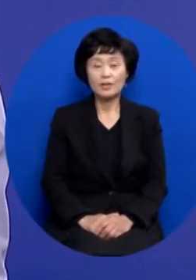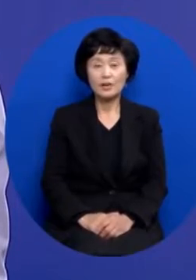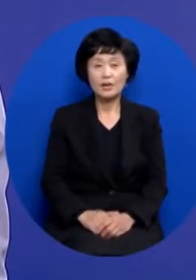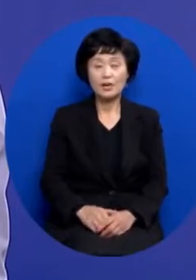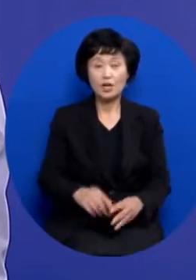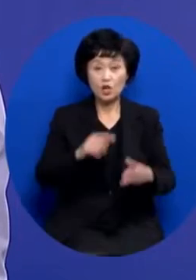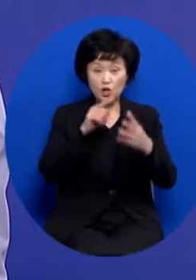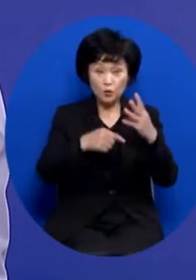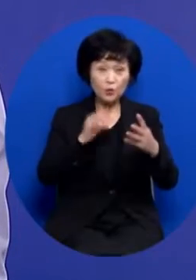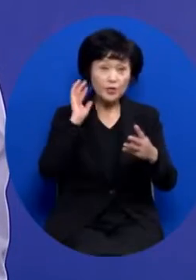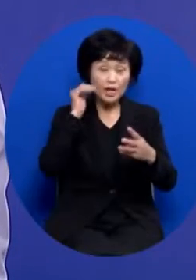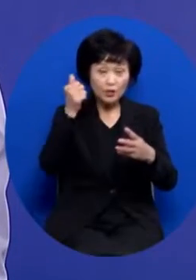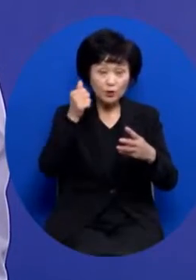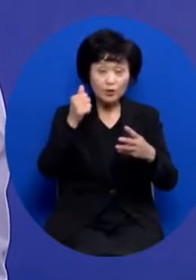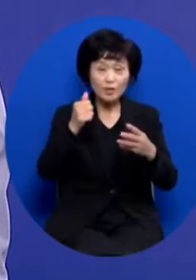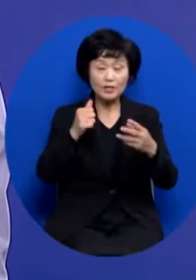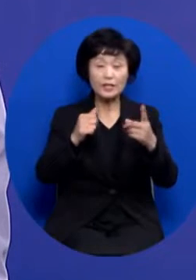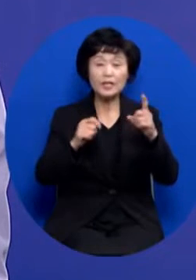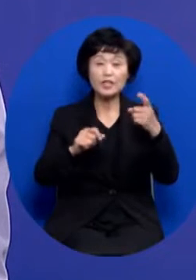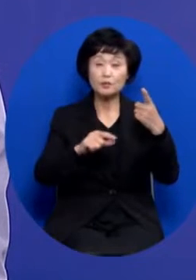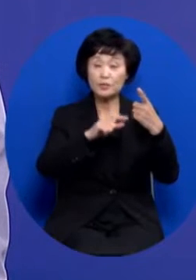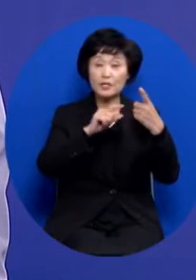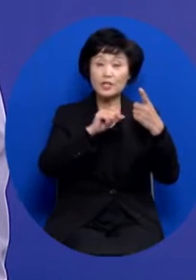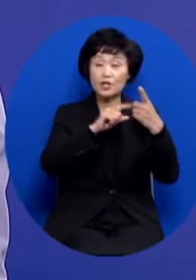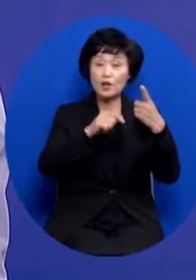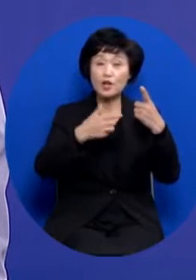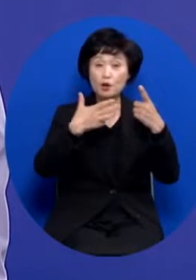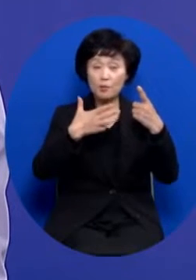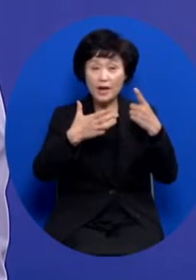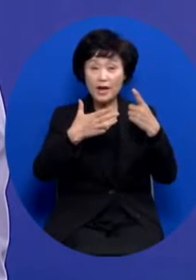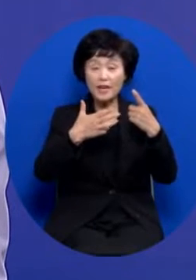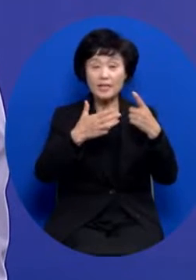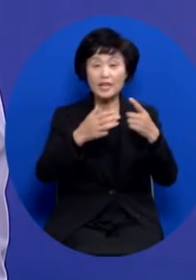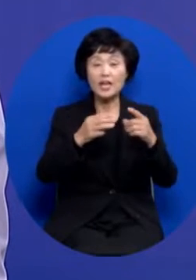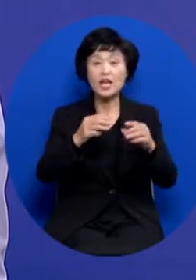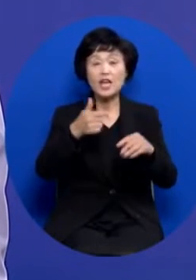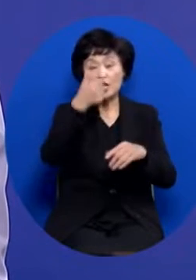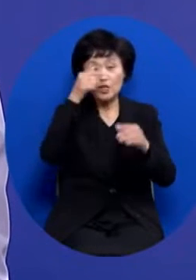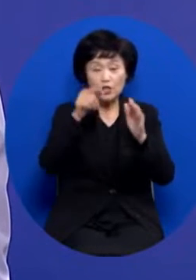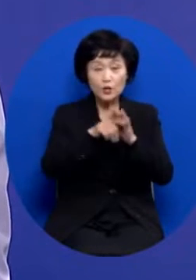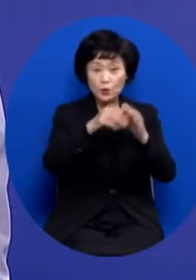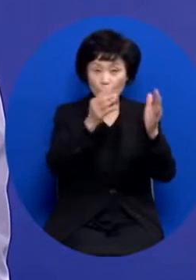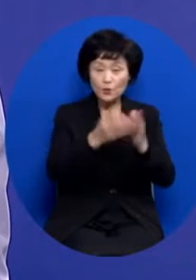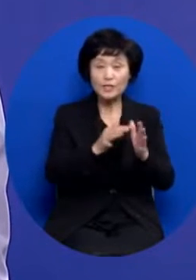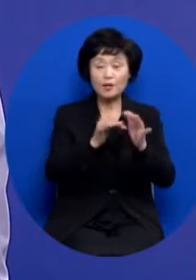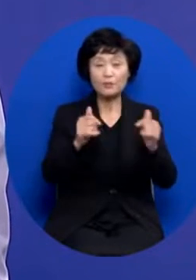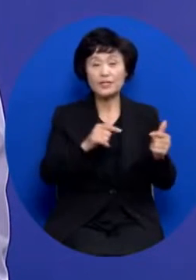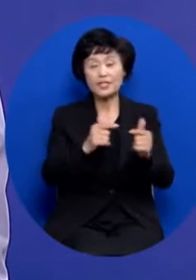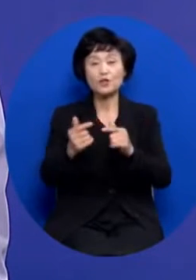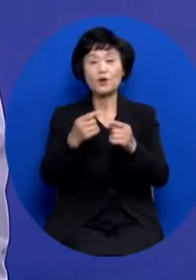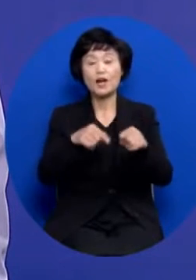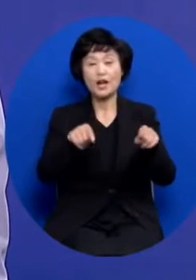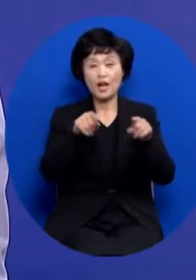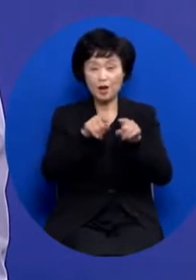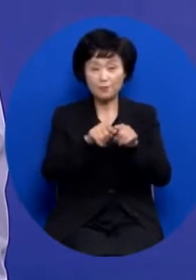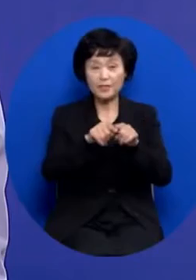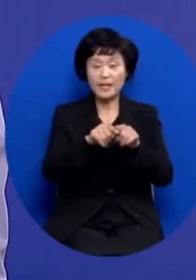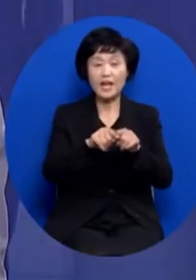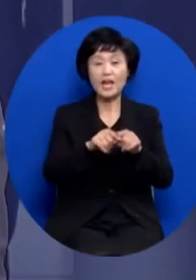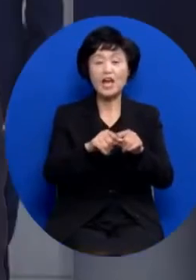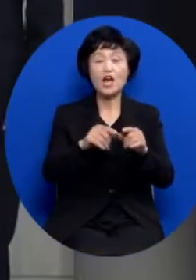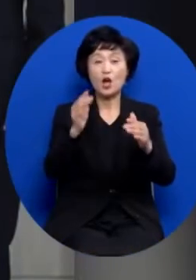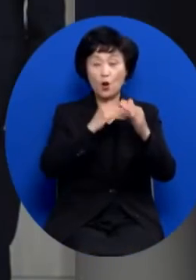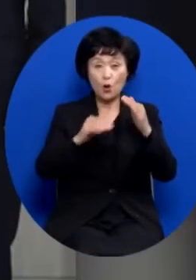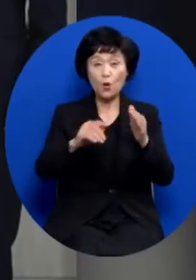윤석열 대통령이 8일 기독교계 원로들과 비공개 간담회를 갖고 이태원 참사와 관련한 의견을 청취했습니다.